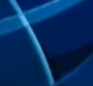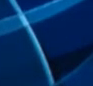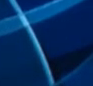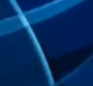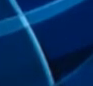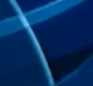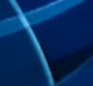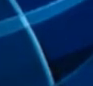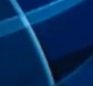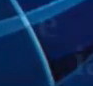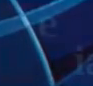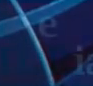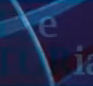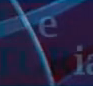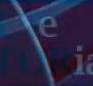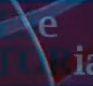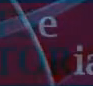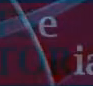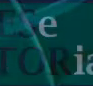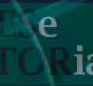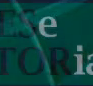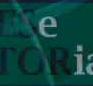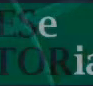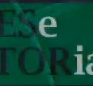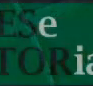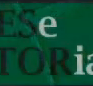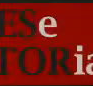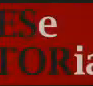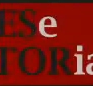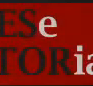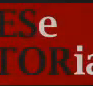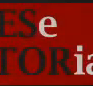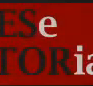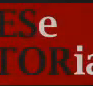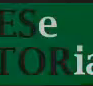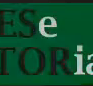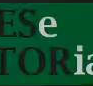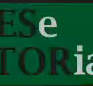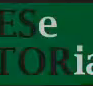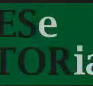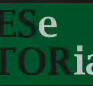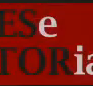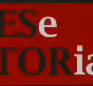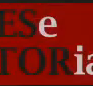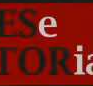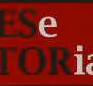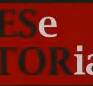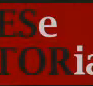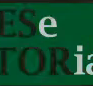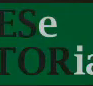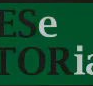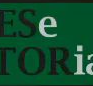pandemia scongiurare un secondo lock down generalizzato perché ha ribadito conte non può più